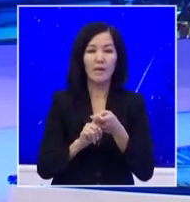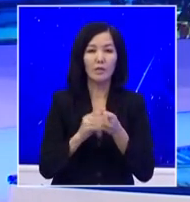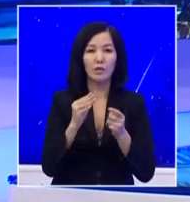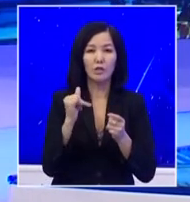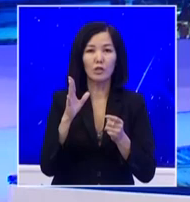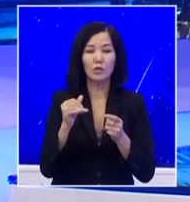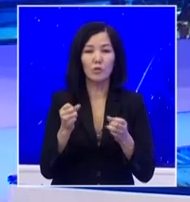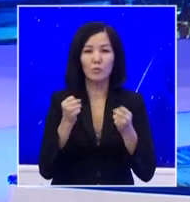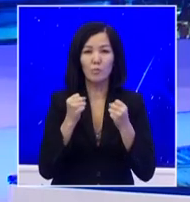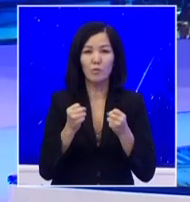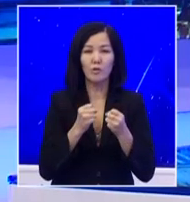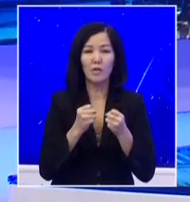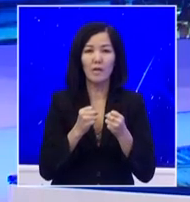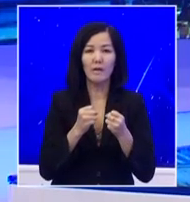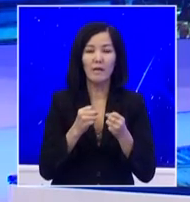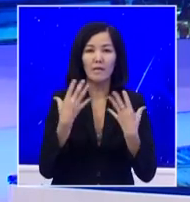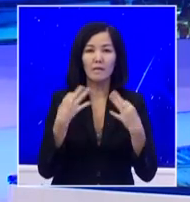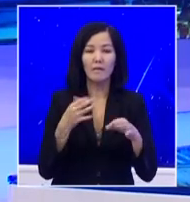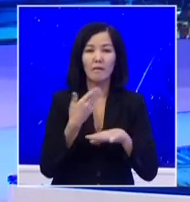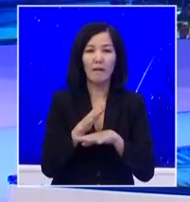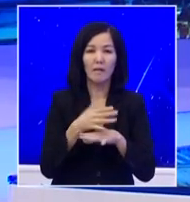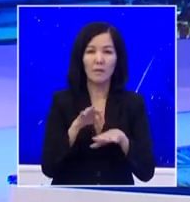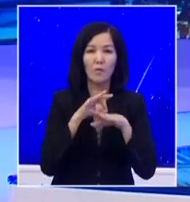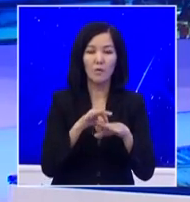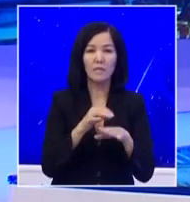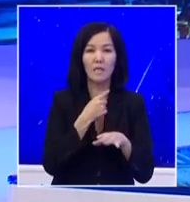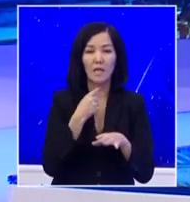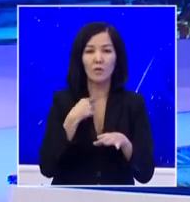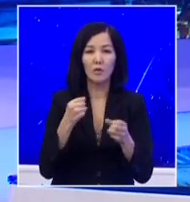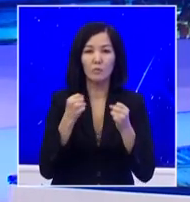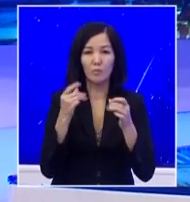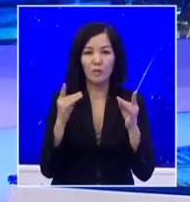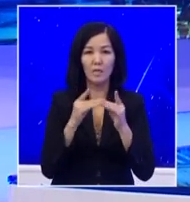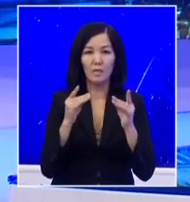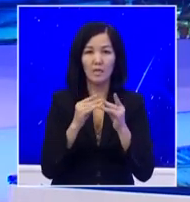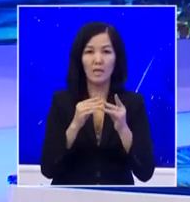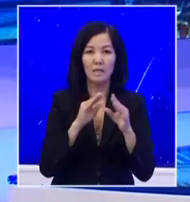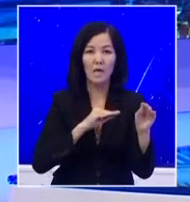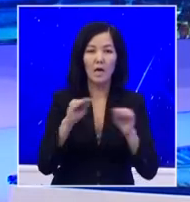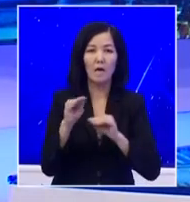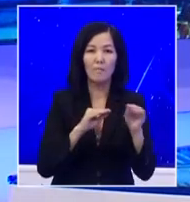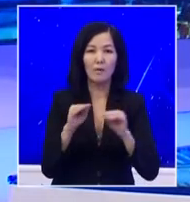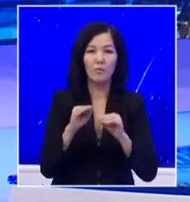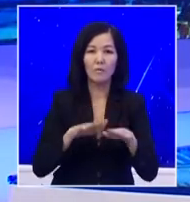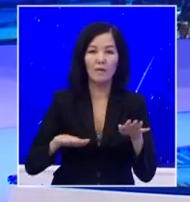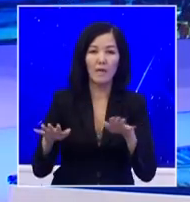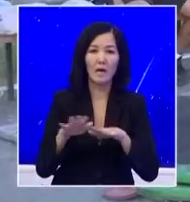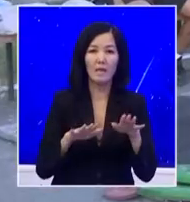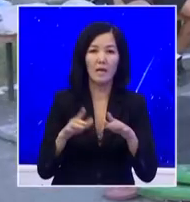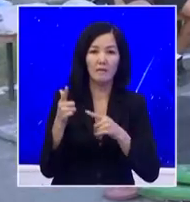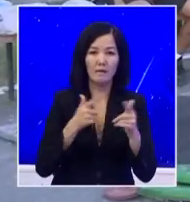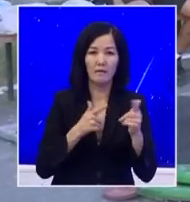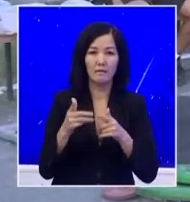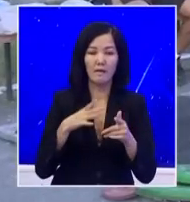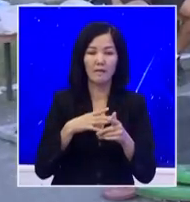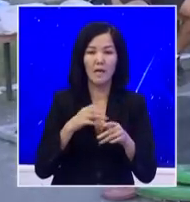спортшылар дайындықтарын тек ашық алаңда өткізеді. Ол үшін Талдықорған спорт интернатында арнайы жабдықтар бар алаң жасақталды.